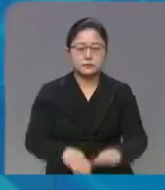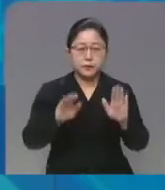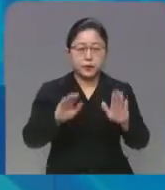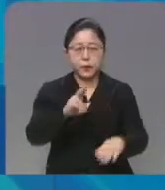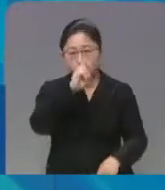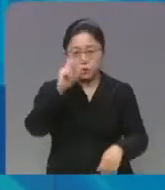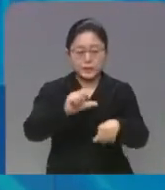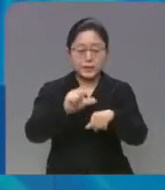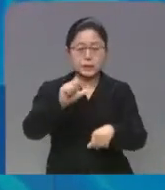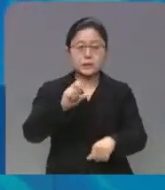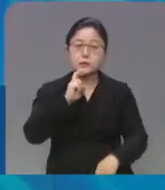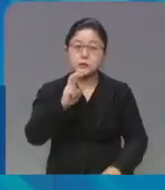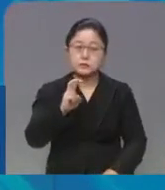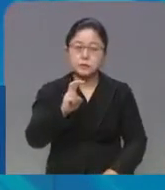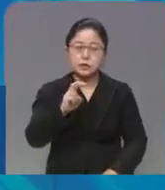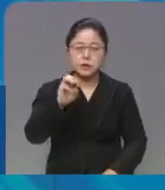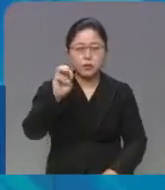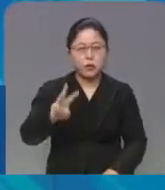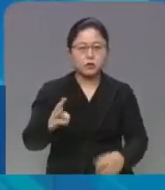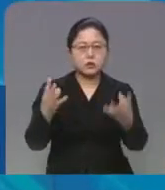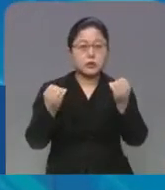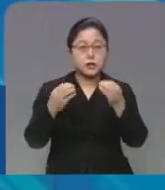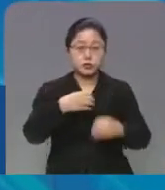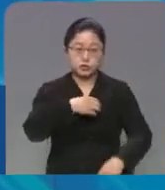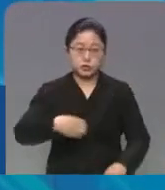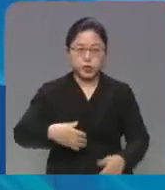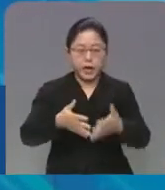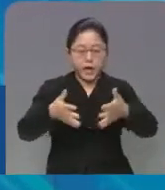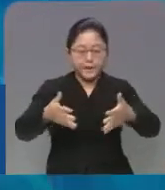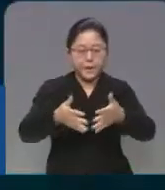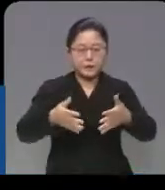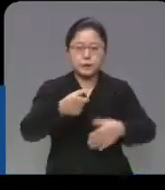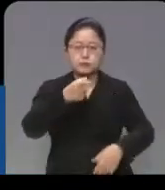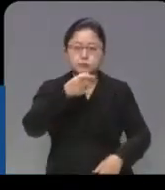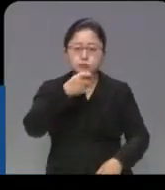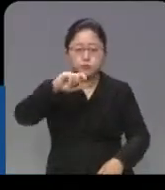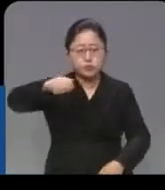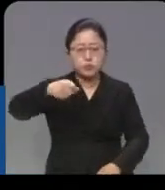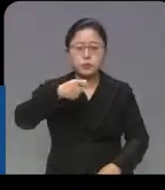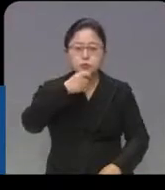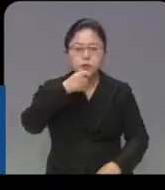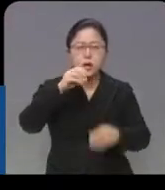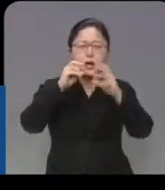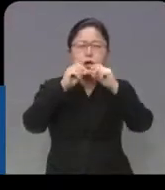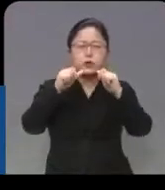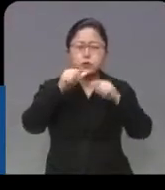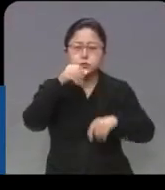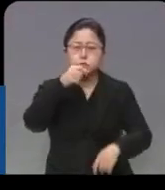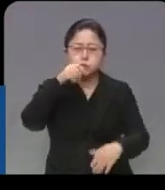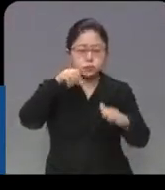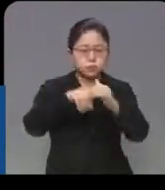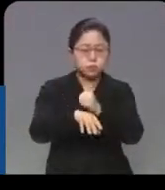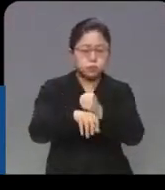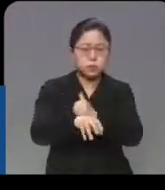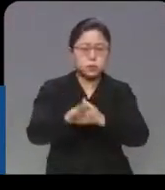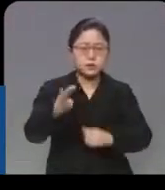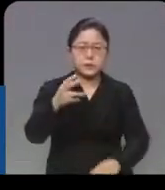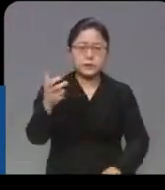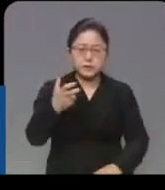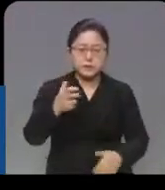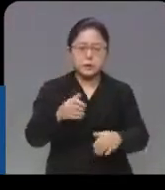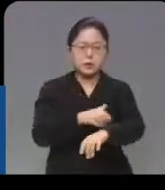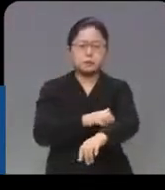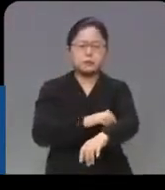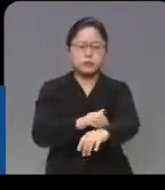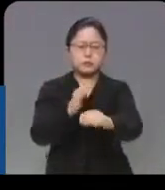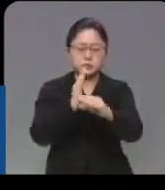오늘 오후 5시 20분쯤 광주시 산수동 한 아파트 단지 수돗물에서 흙탕물이 섞여 나와 주민 470세대가 불편을